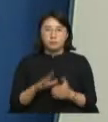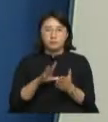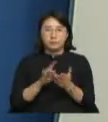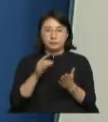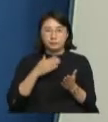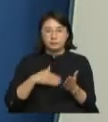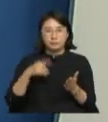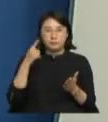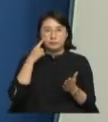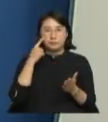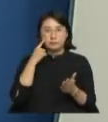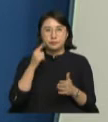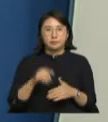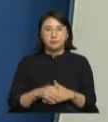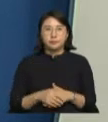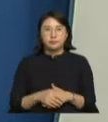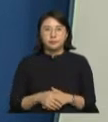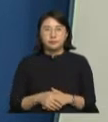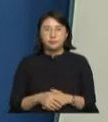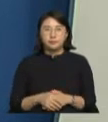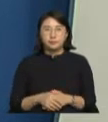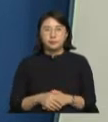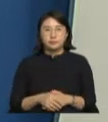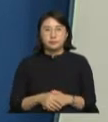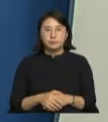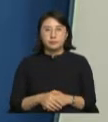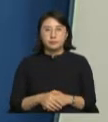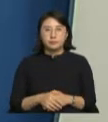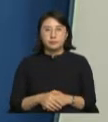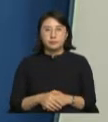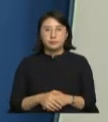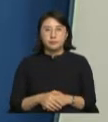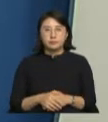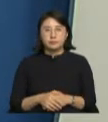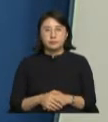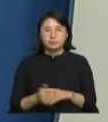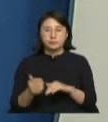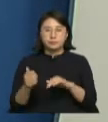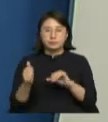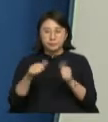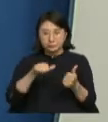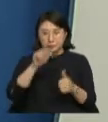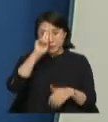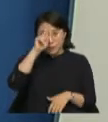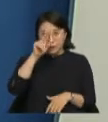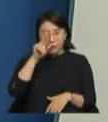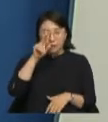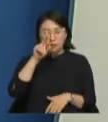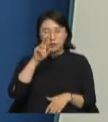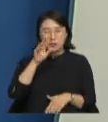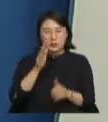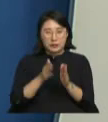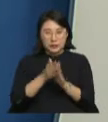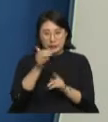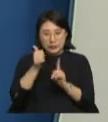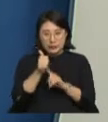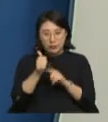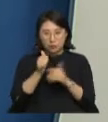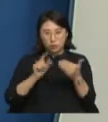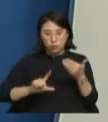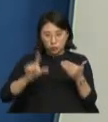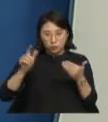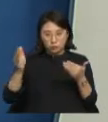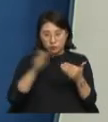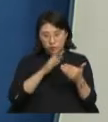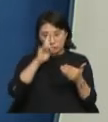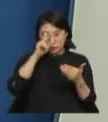키워드로 이슈를 알아보는 클릭 키워드입니다. 오늘의 첫 번째 키워드는 고 박원순 서울시장입니다. 지난 9일부터